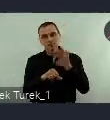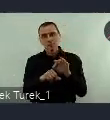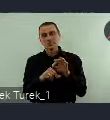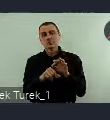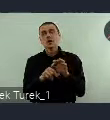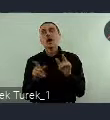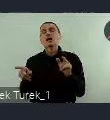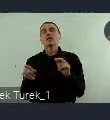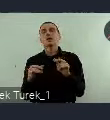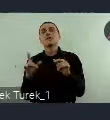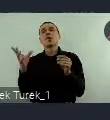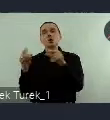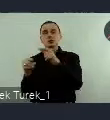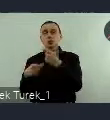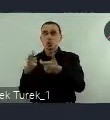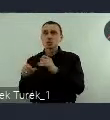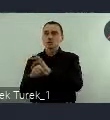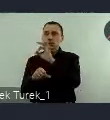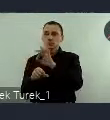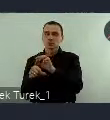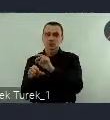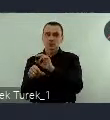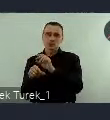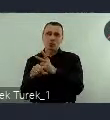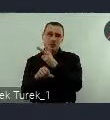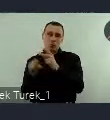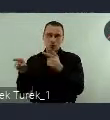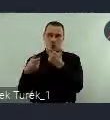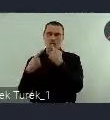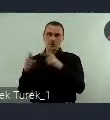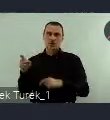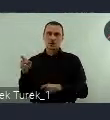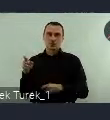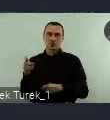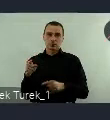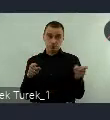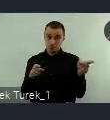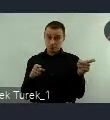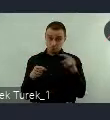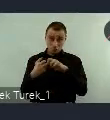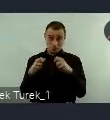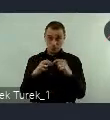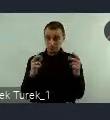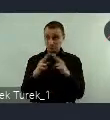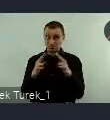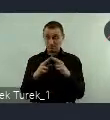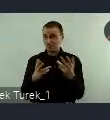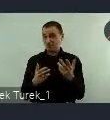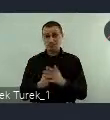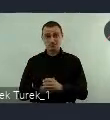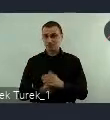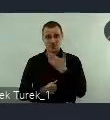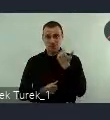cichobieg sami zapewnienia dostępności architektonicznego to raczej nie powinien tutaj robić problemów Tak tak bym to widział Bo co do zasady